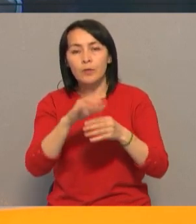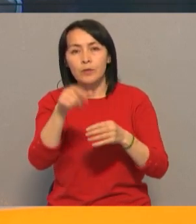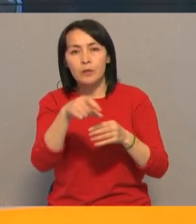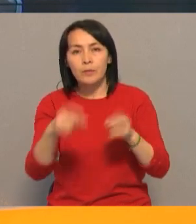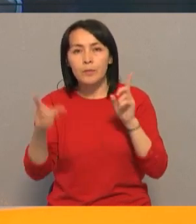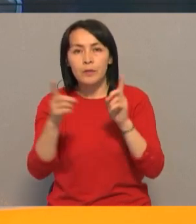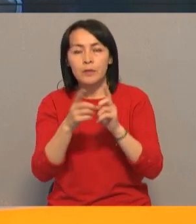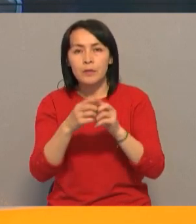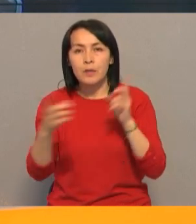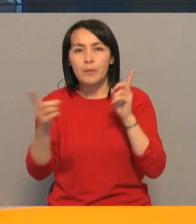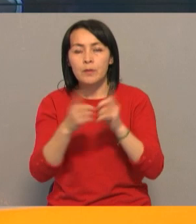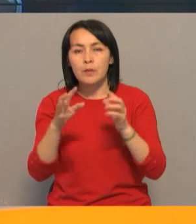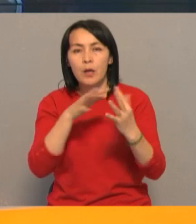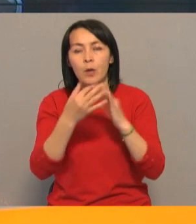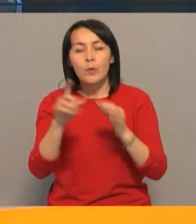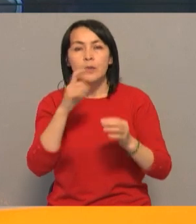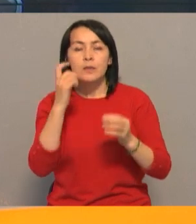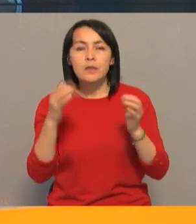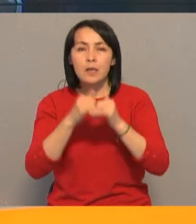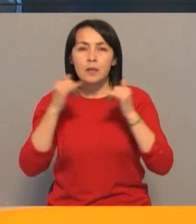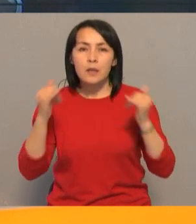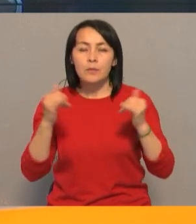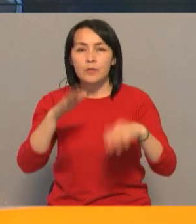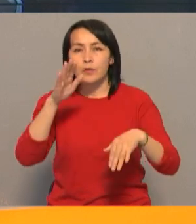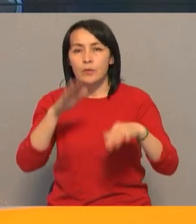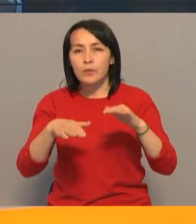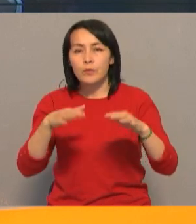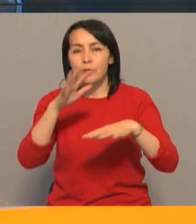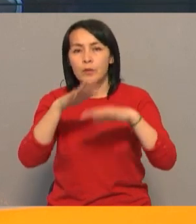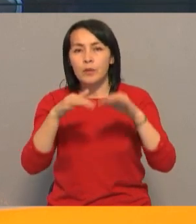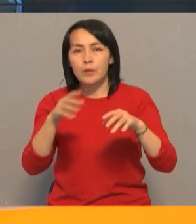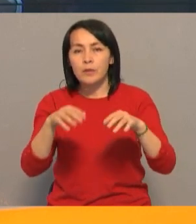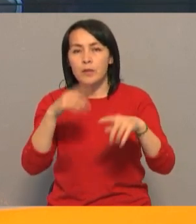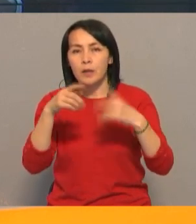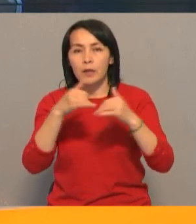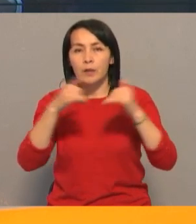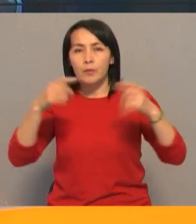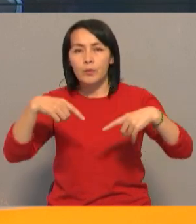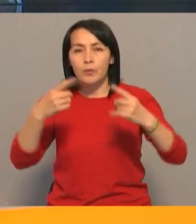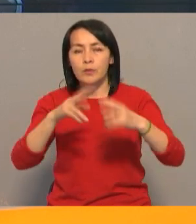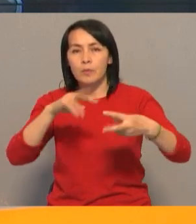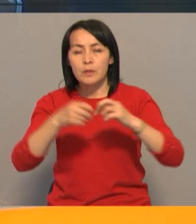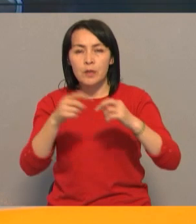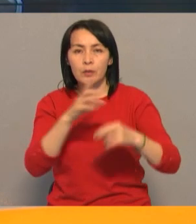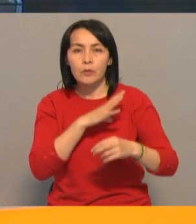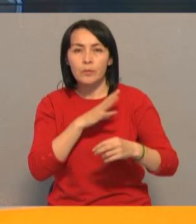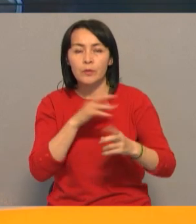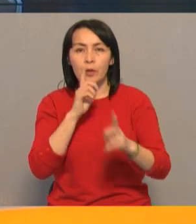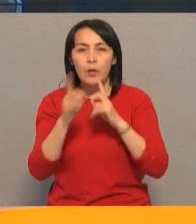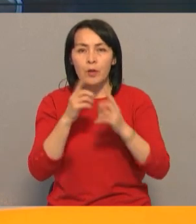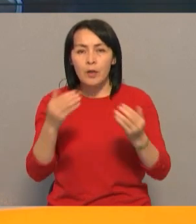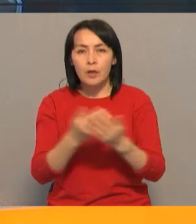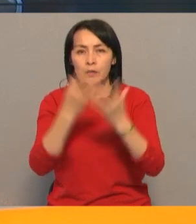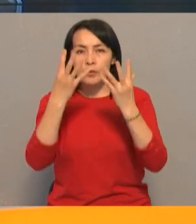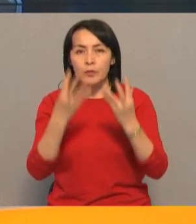кездесті. Басқосуда ауыл шаруашылығын дамыту үшін озық технологияны пайдалану көрсеткішін көтеру мәселесі айтылды. Мәжілісте